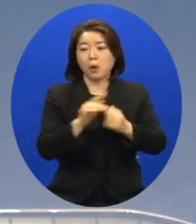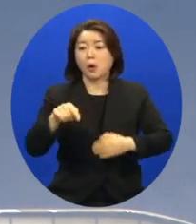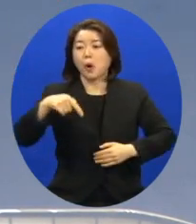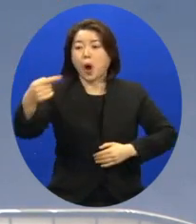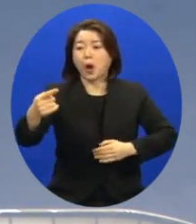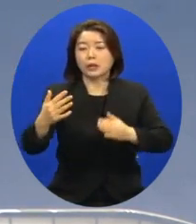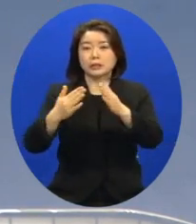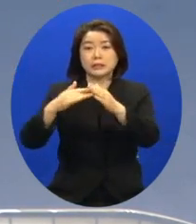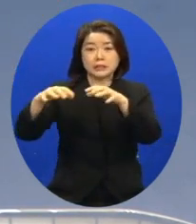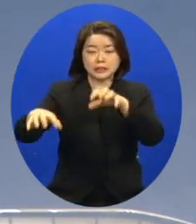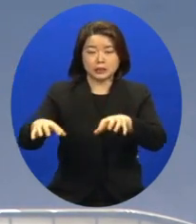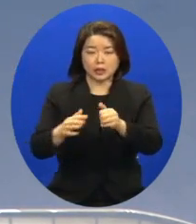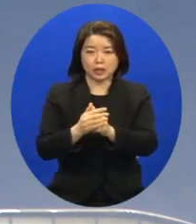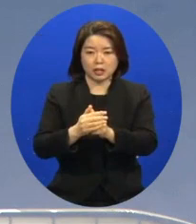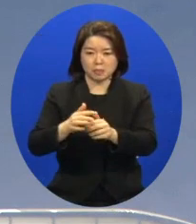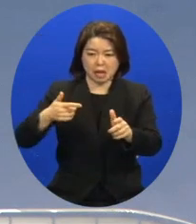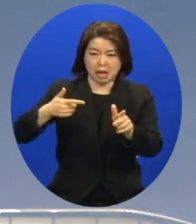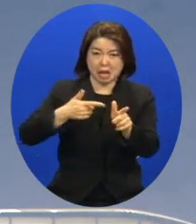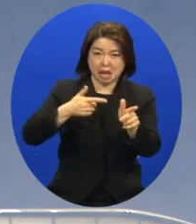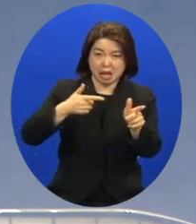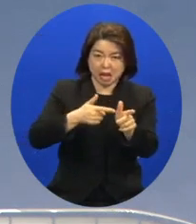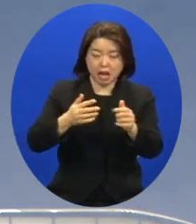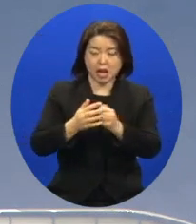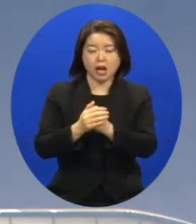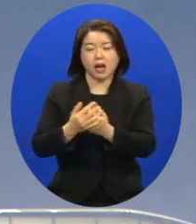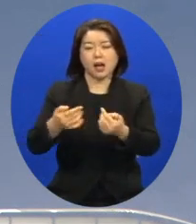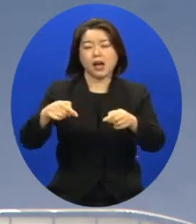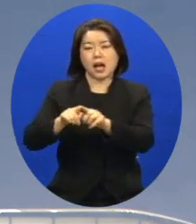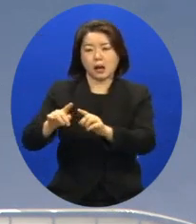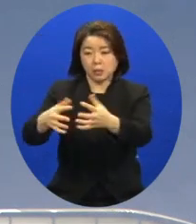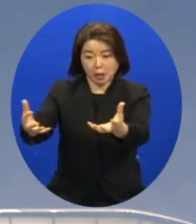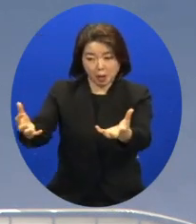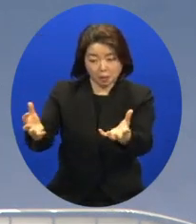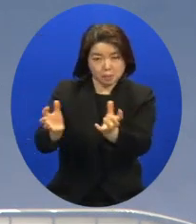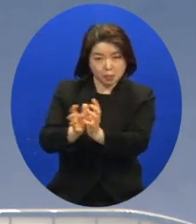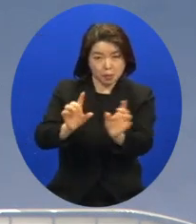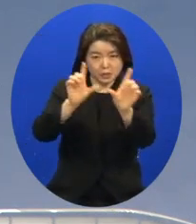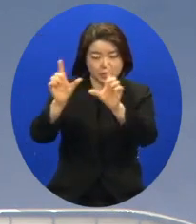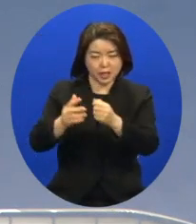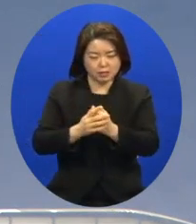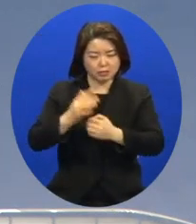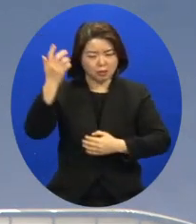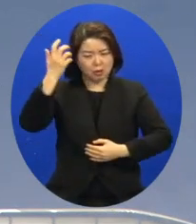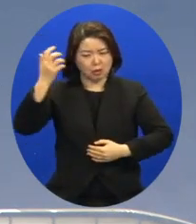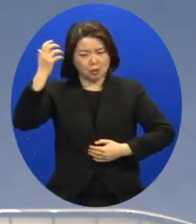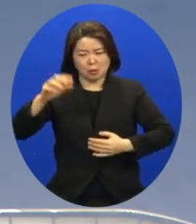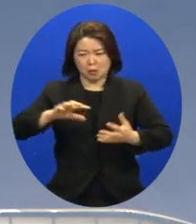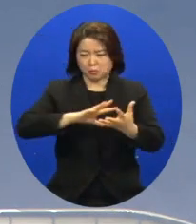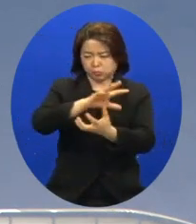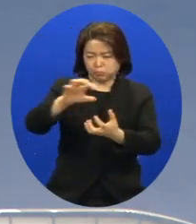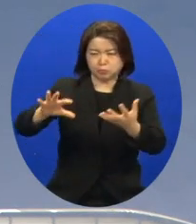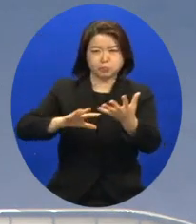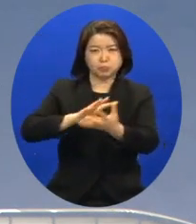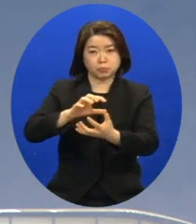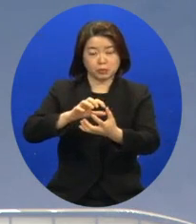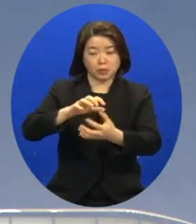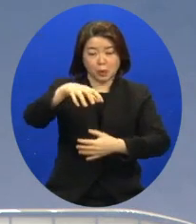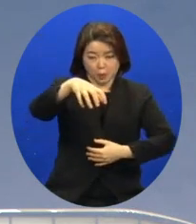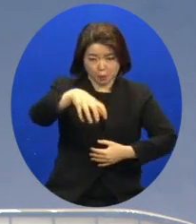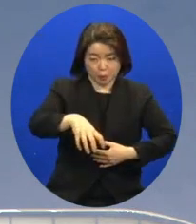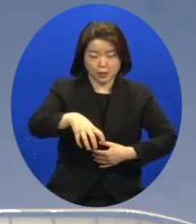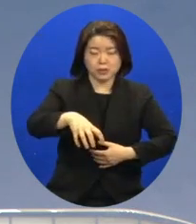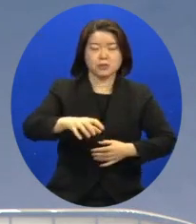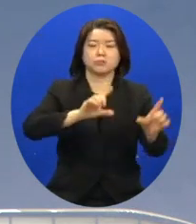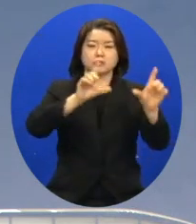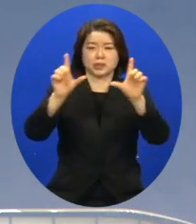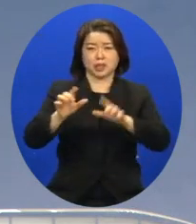이웃에는 남자 동성애자들이 함께 몰려 사는 아주 영적으로 안 좋은 그런 형편에서 그들은